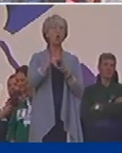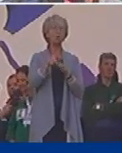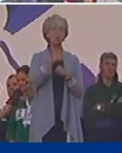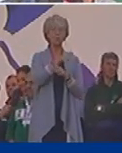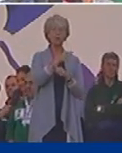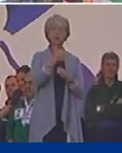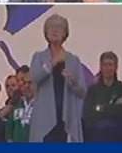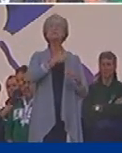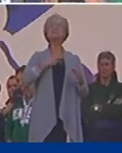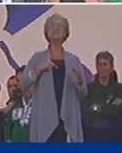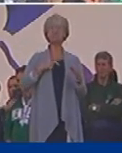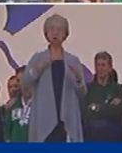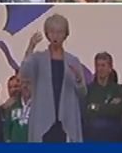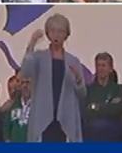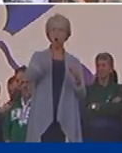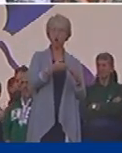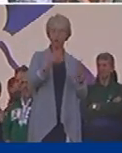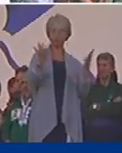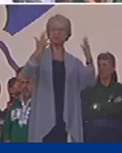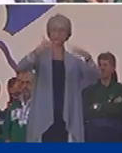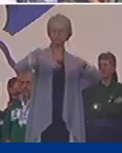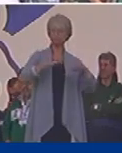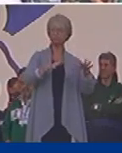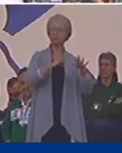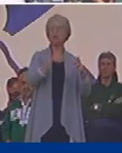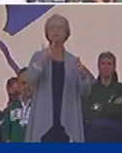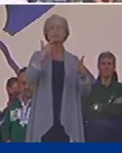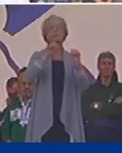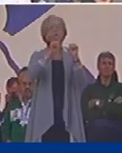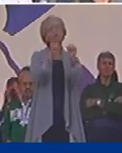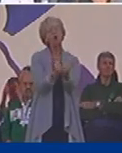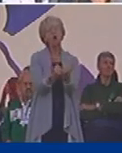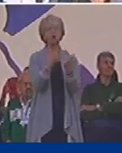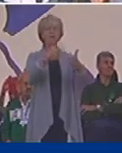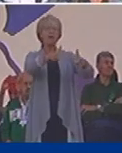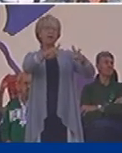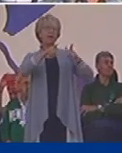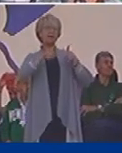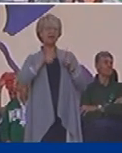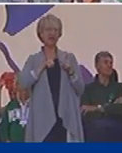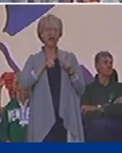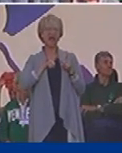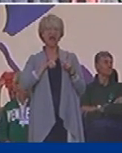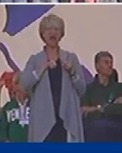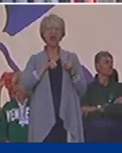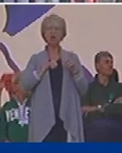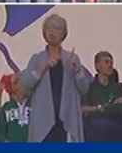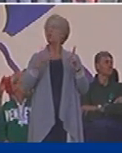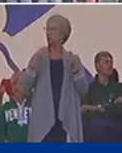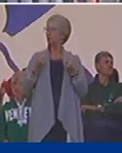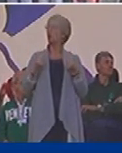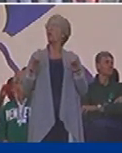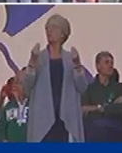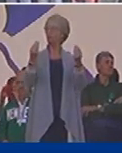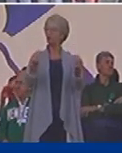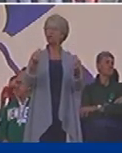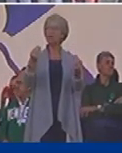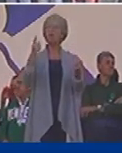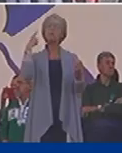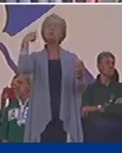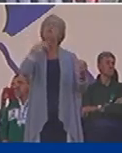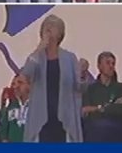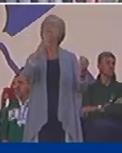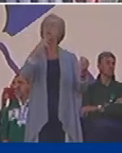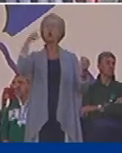che un sindaco così colpito potesse farci il regalo oggi. Non so se c'è, però portiamo la voce del